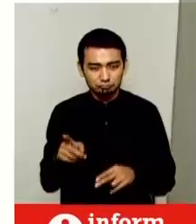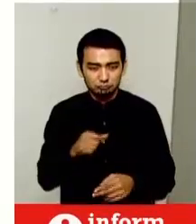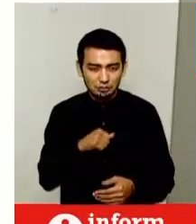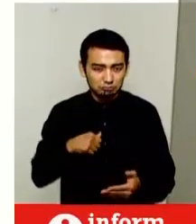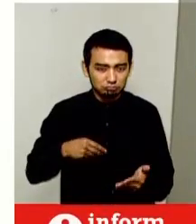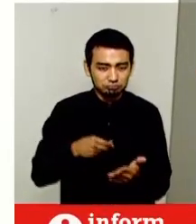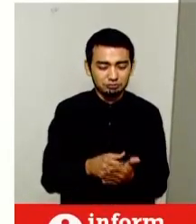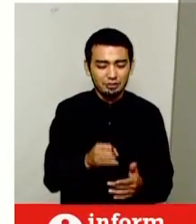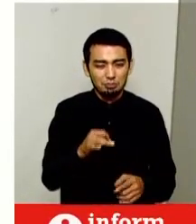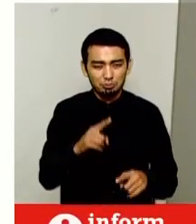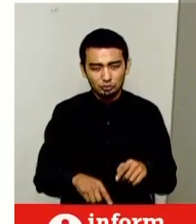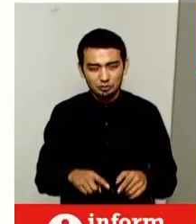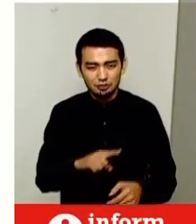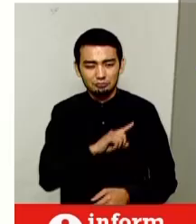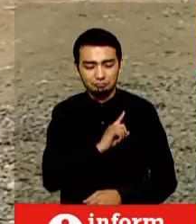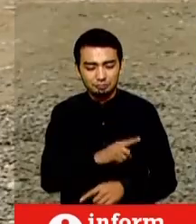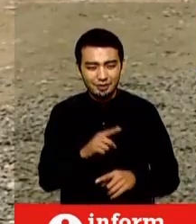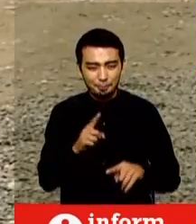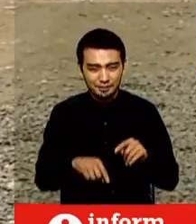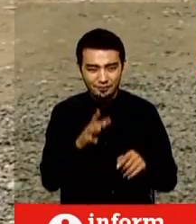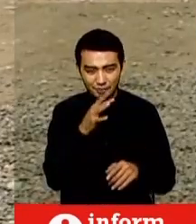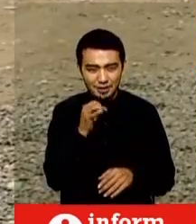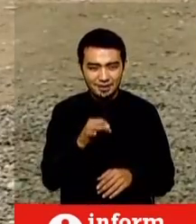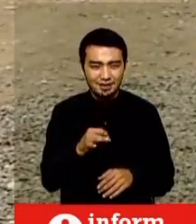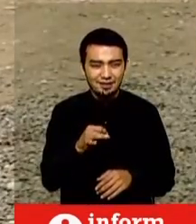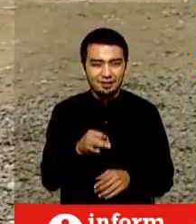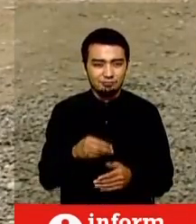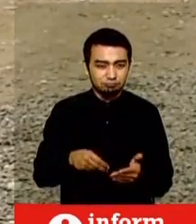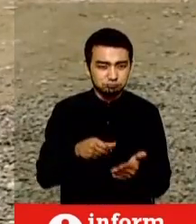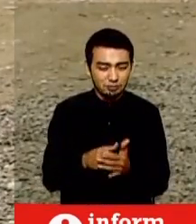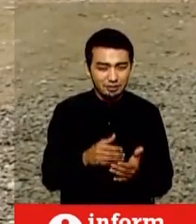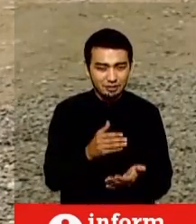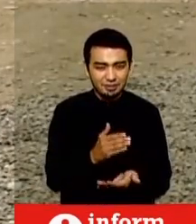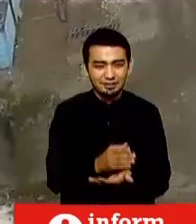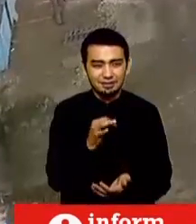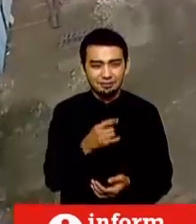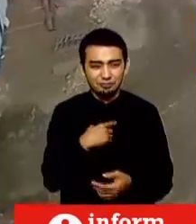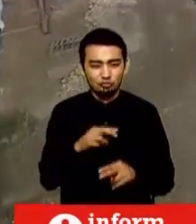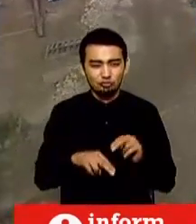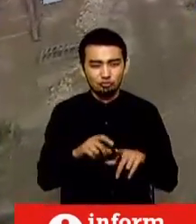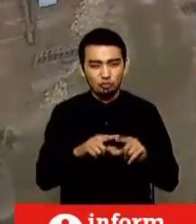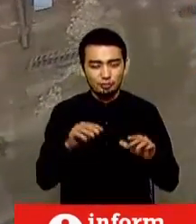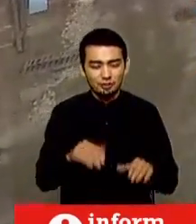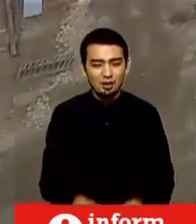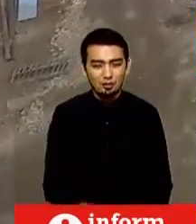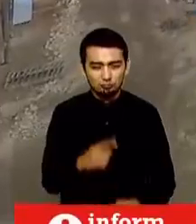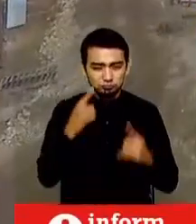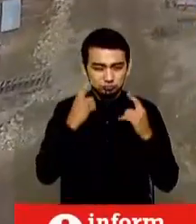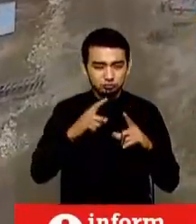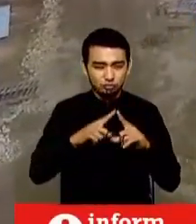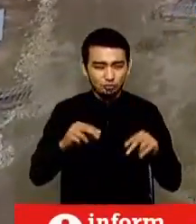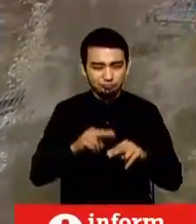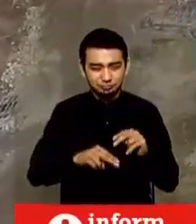реализуются быстрее. За счет скорости его реализации мы получаем разгрузку в наших школах. На постройку супершколы